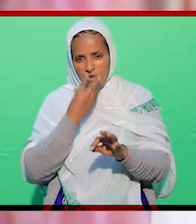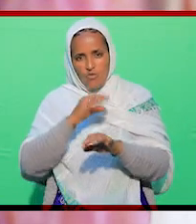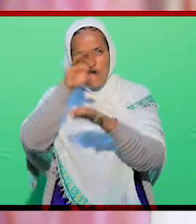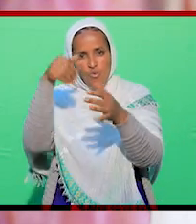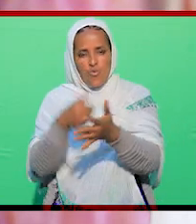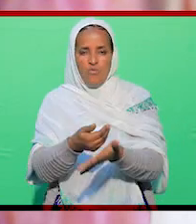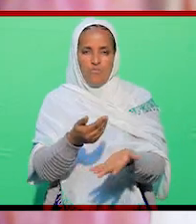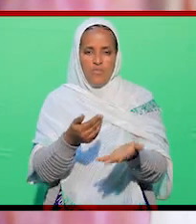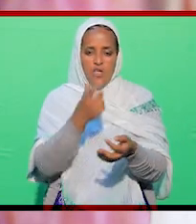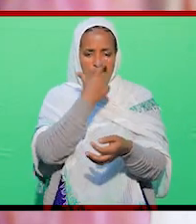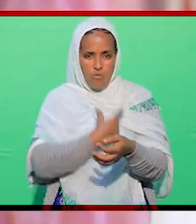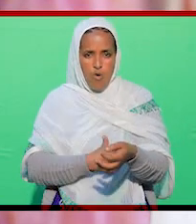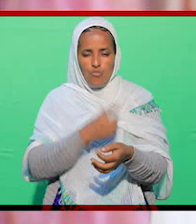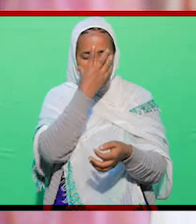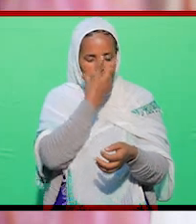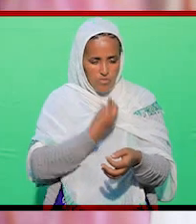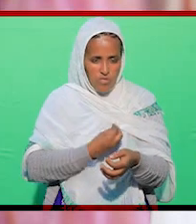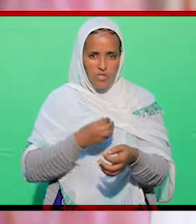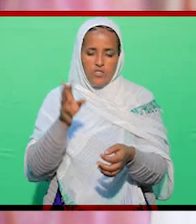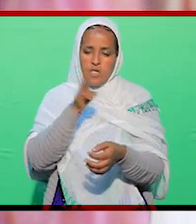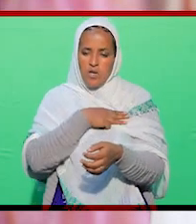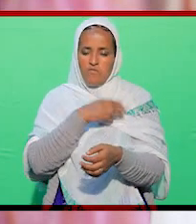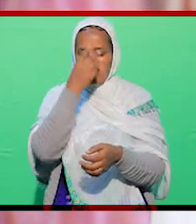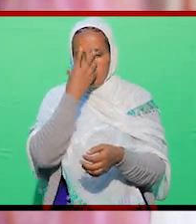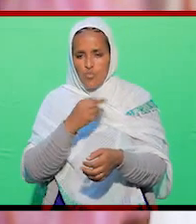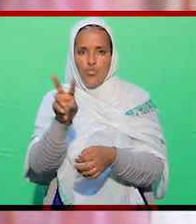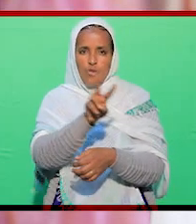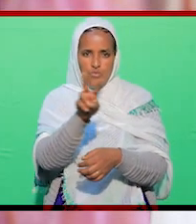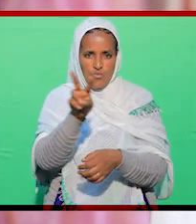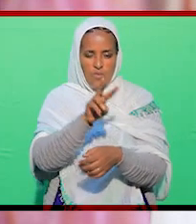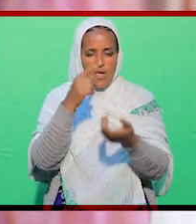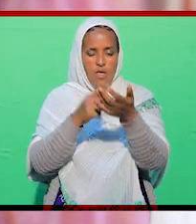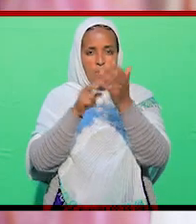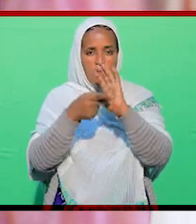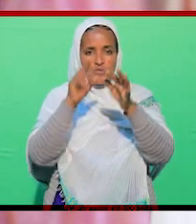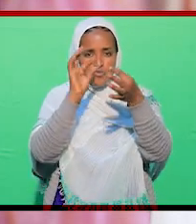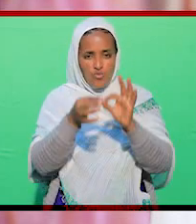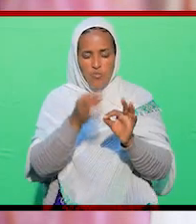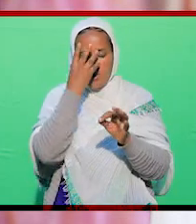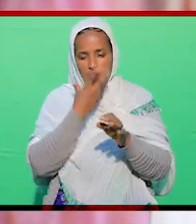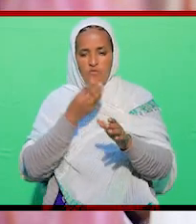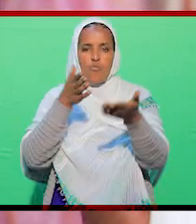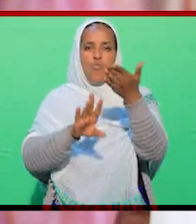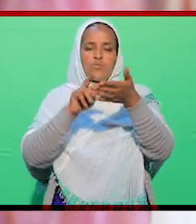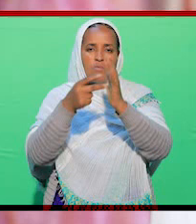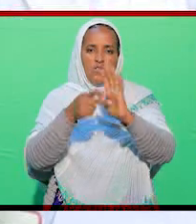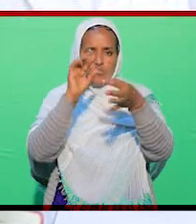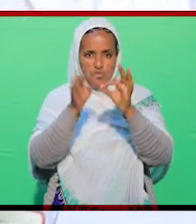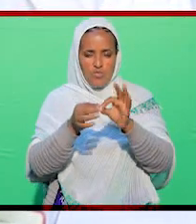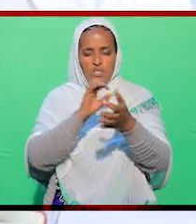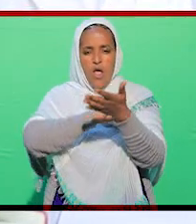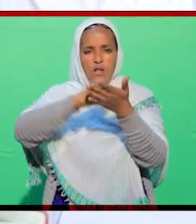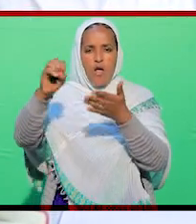እንቅልፍ እንቅልፍ አላቸው። ሁሉም ነው የታኘ። ልባሞቹም ተኝተዋል፣ ሰነፎቹም ተኝተዋል። ይህ ማለት ደግሞ እንቅልፍ ማለት ሞት